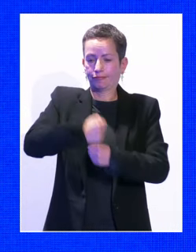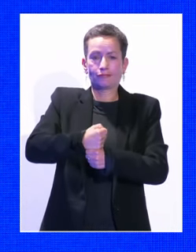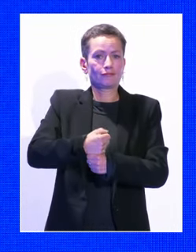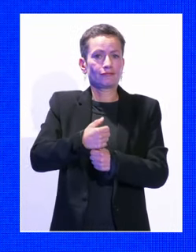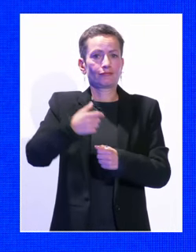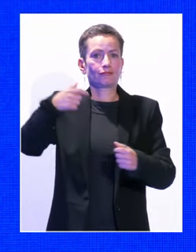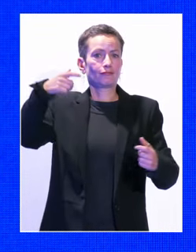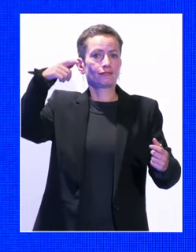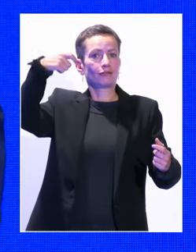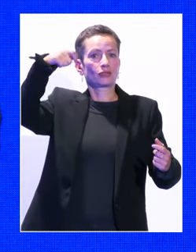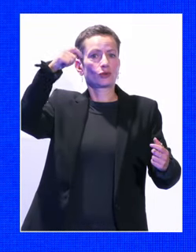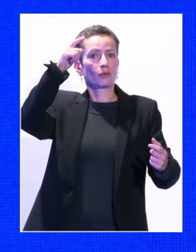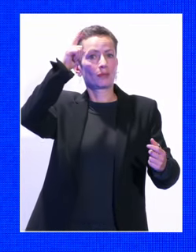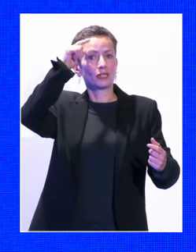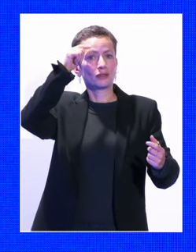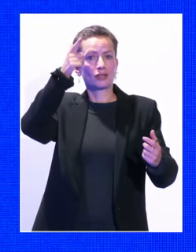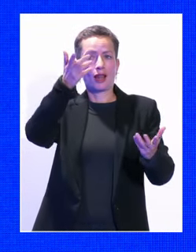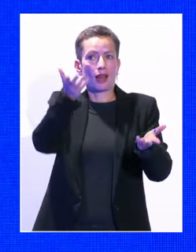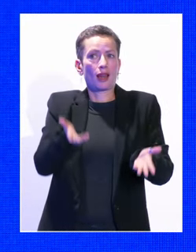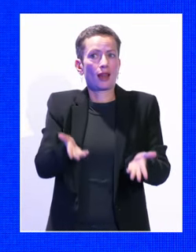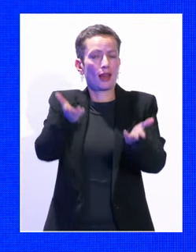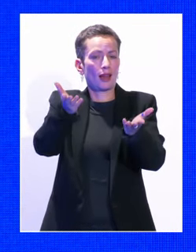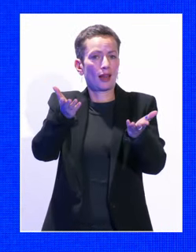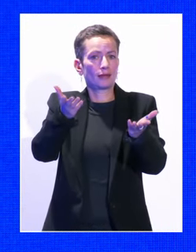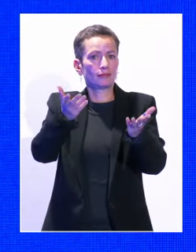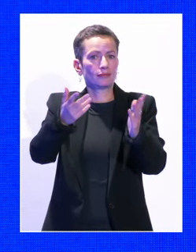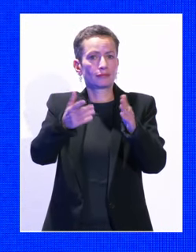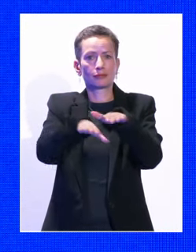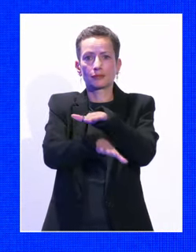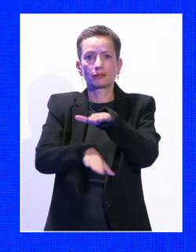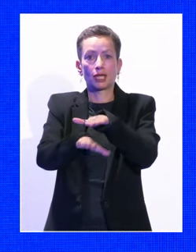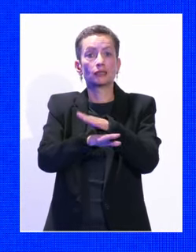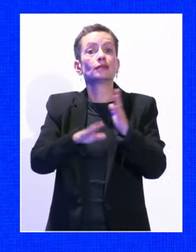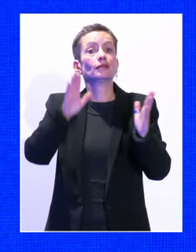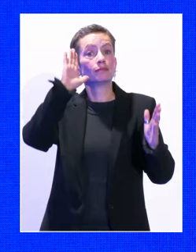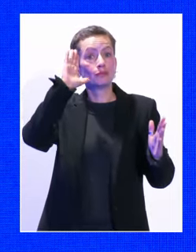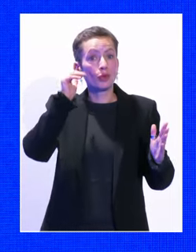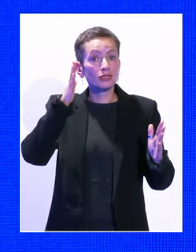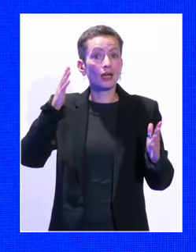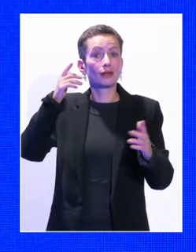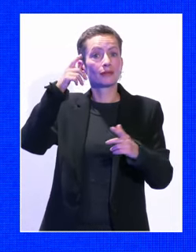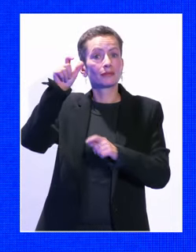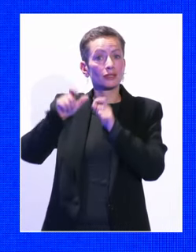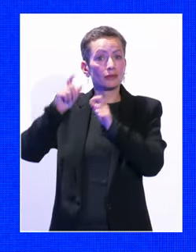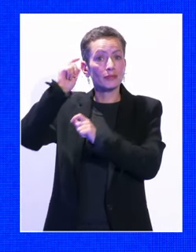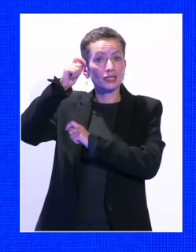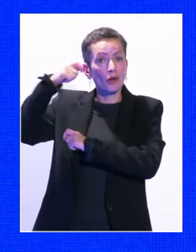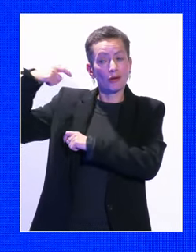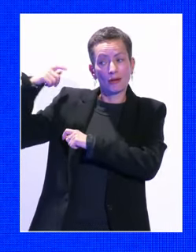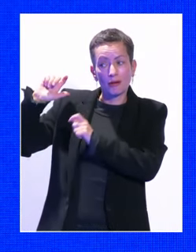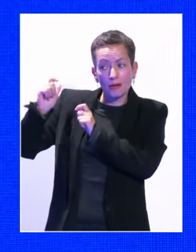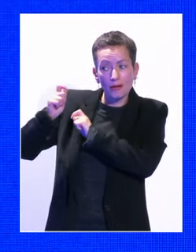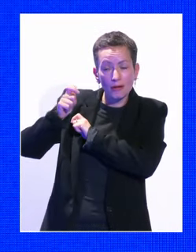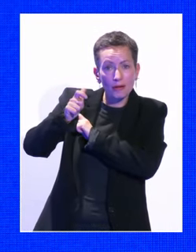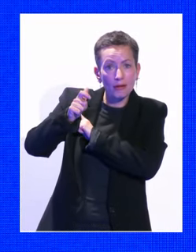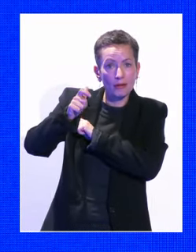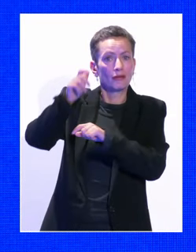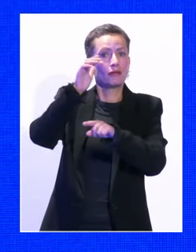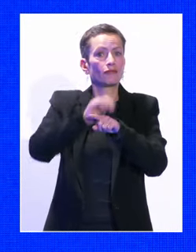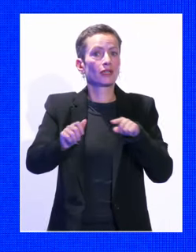présidentielle. Et c'est ce devoir-là que les présidents successifs doivent remplir, non pas d'un